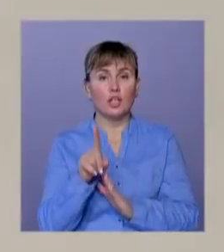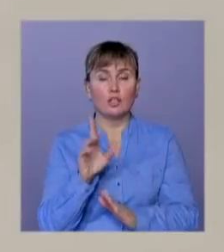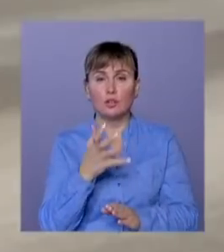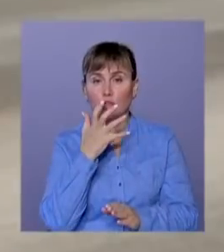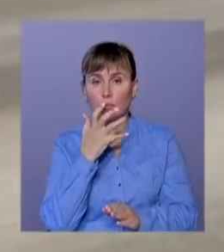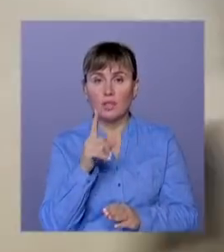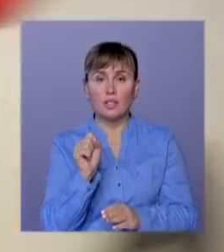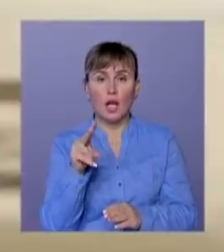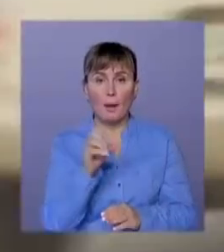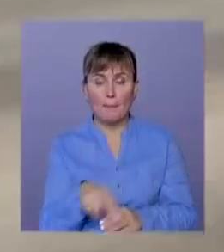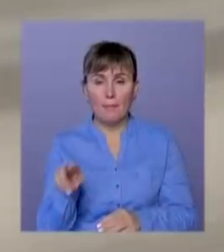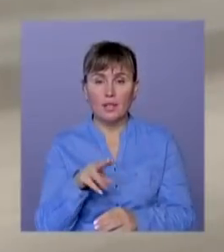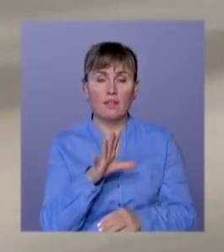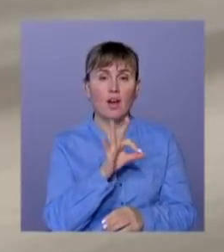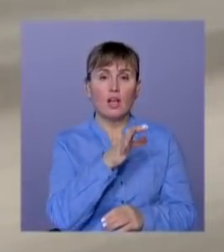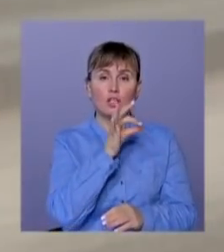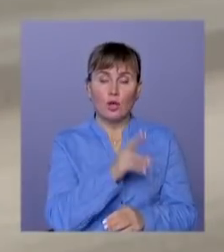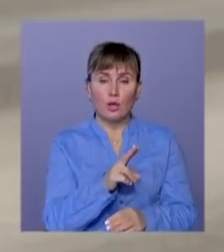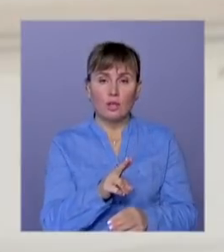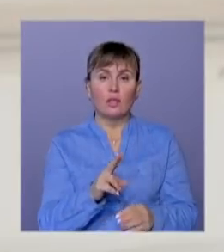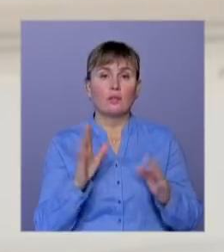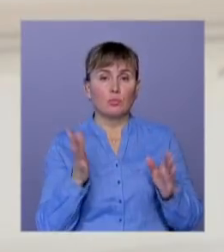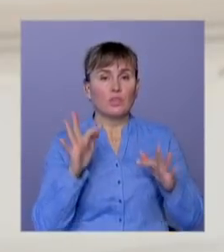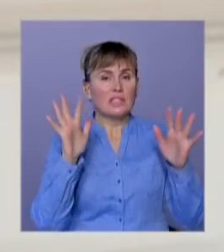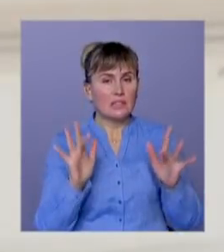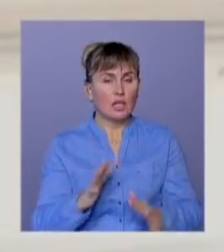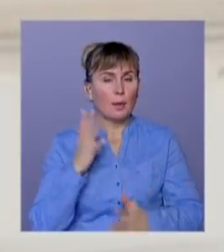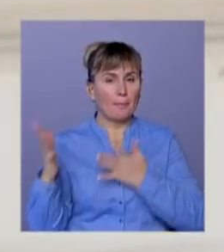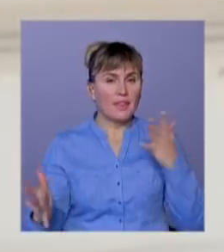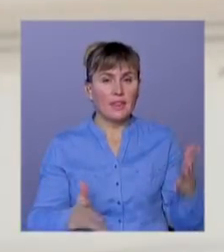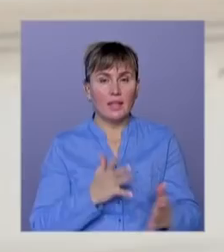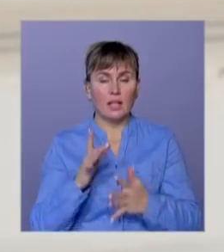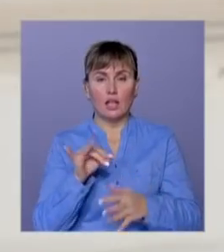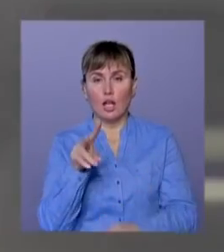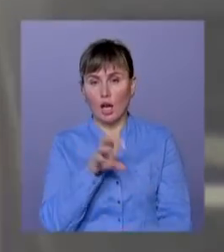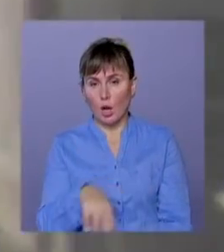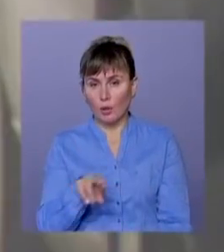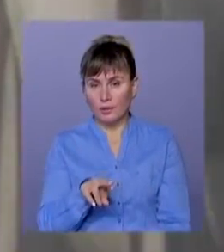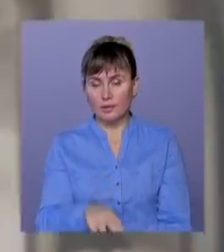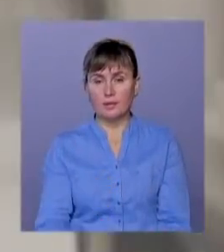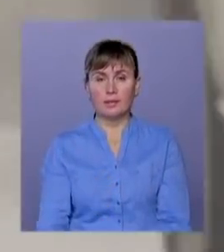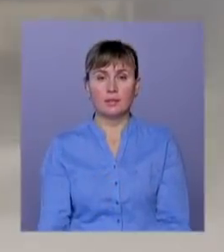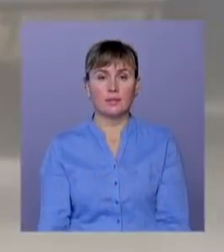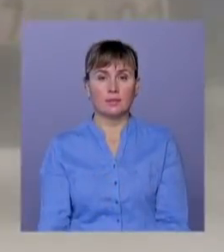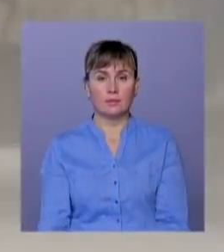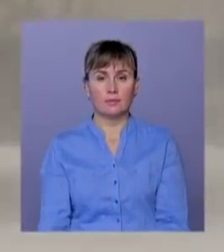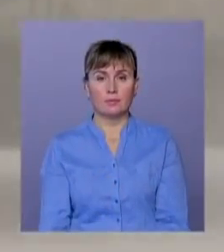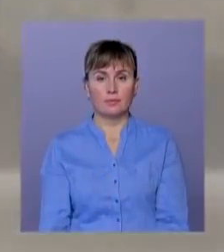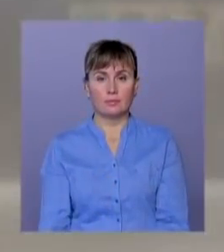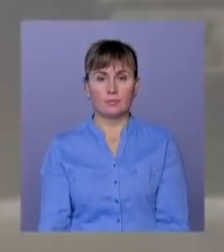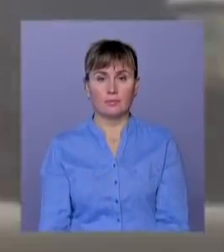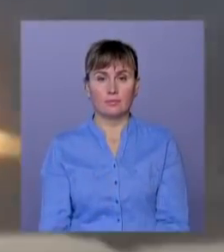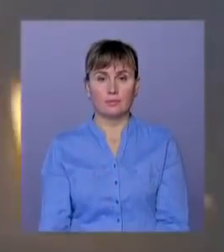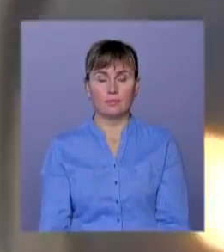теплеть на западе страны, но на востоке сохранятся снегопады, метели, сильный ветер и гололед. Ильза Такчурин, Нурлан Утигенов, телеканал